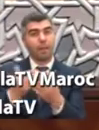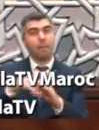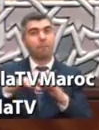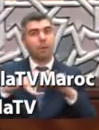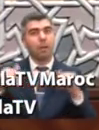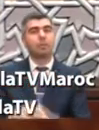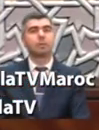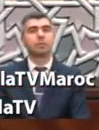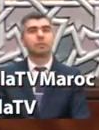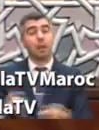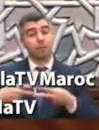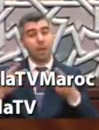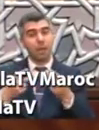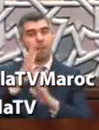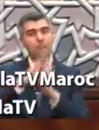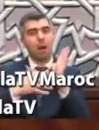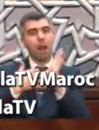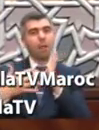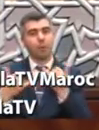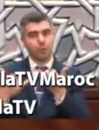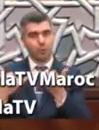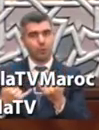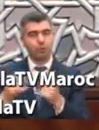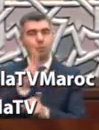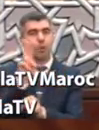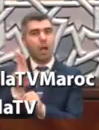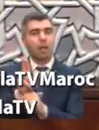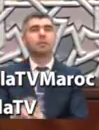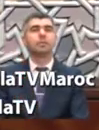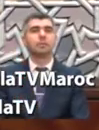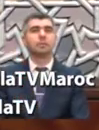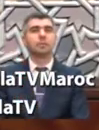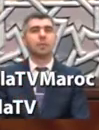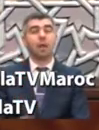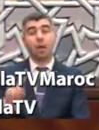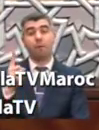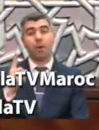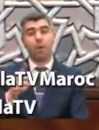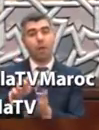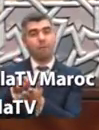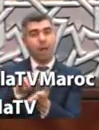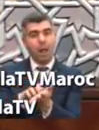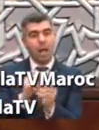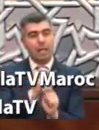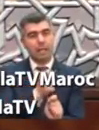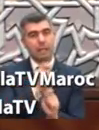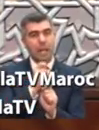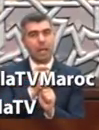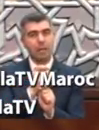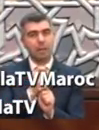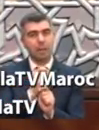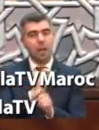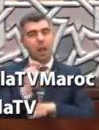السادة النواب، نشرع في معالجة جدول الأعمال هذه الجلسة، ونبدأ بقطاع الفلاحة والصيد البحري والتنمية